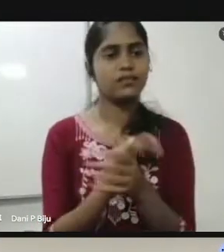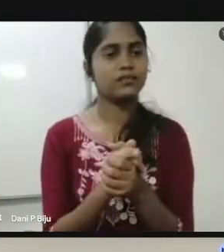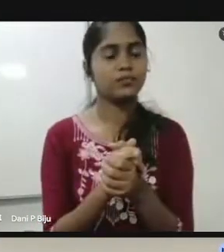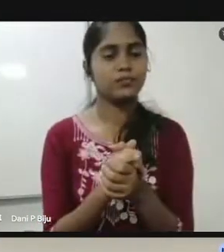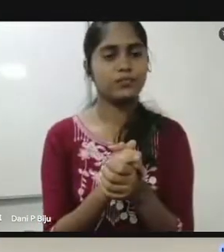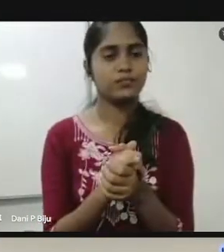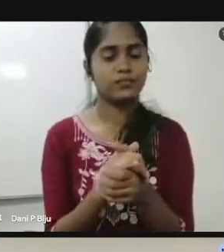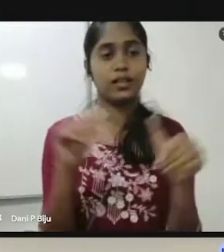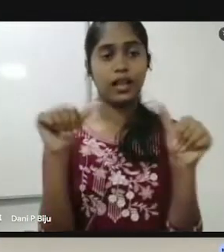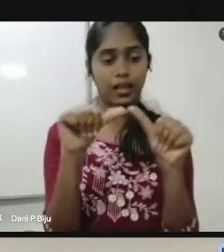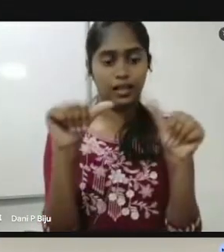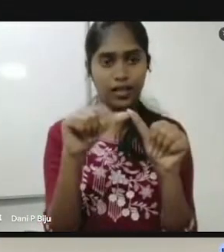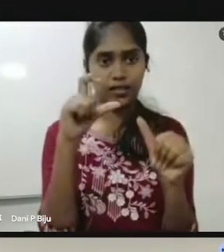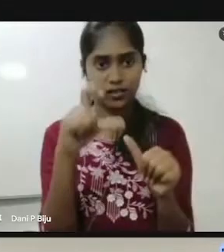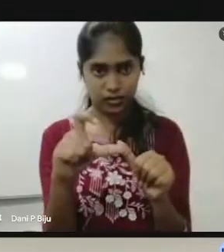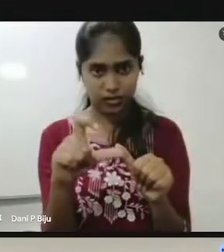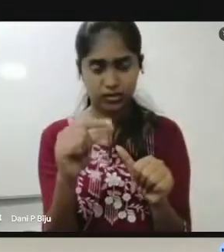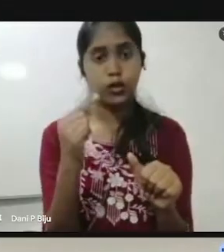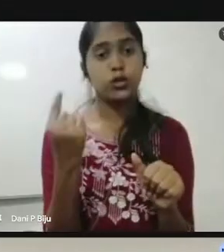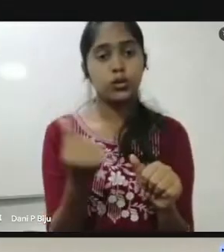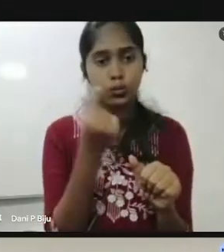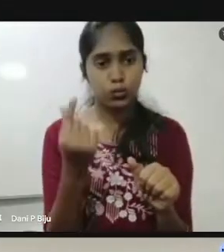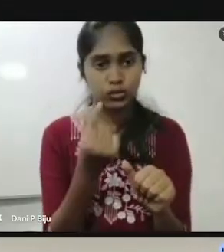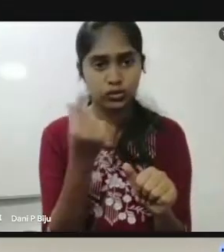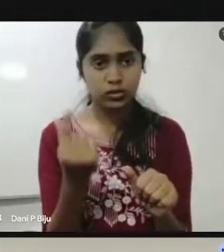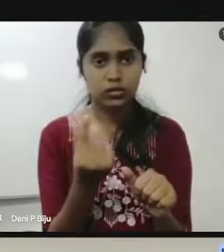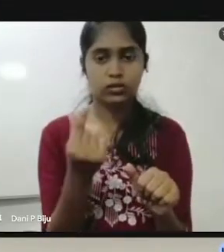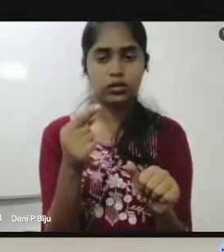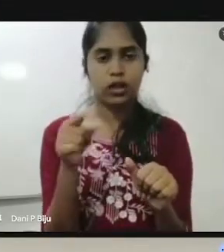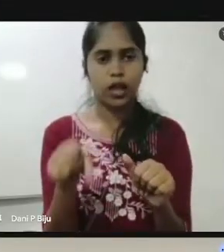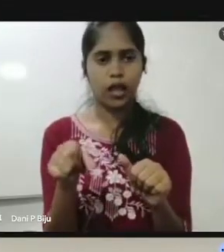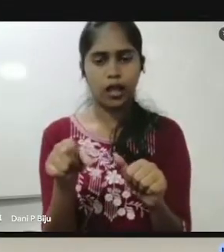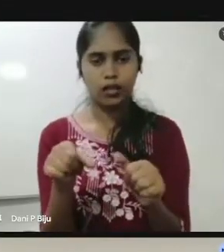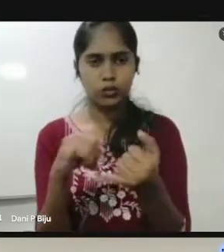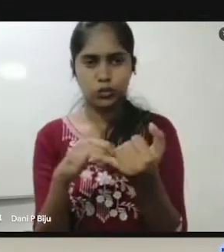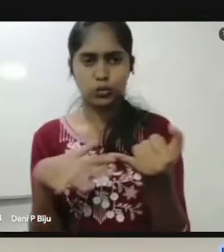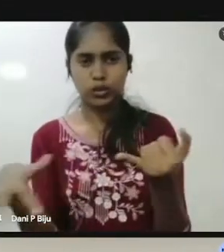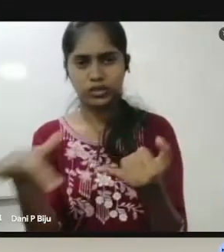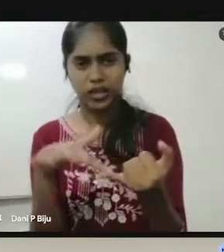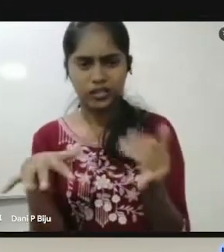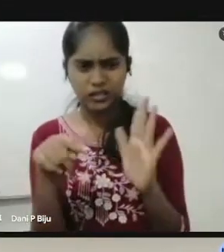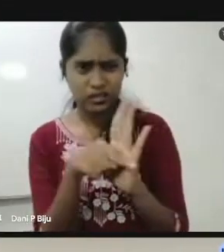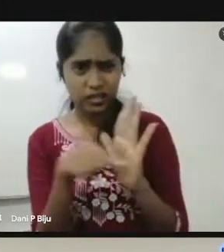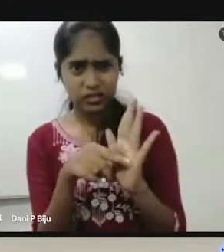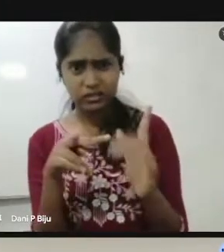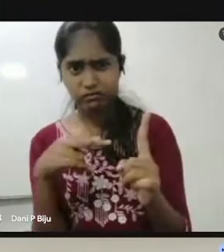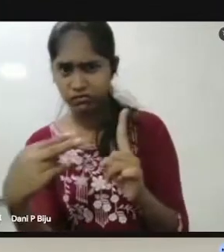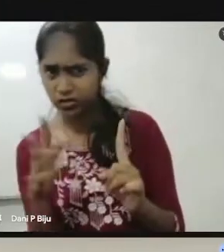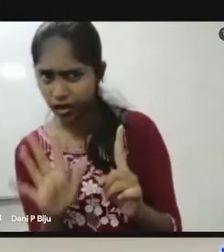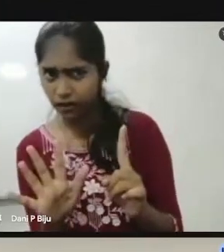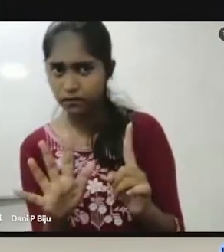അതേപോലെ അടുത്തത്, AAC സംവിധാനം ഉപയോഗിക്കുന്നത് അസാധാരണയായി സമൂഹം കണക്കാക്കുമോ? ഇതും